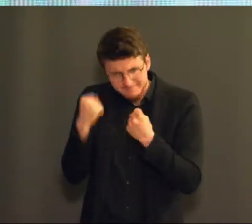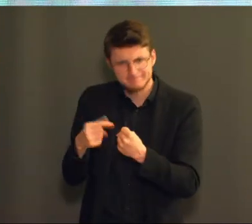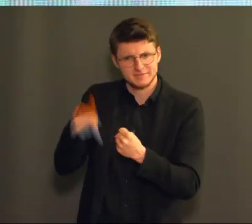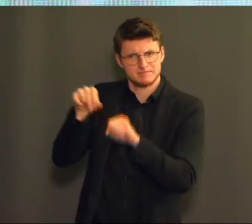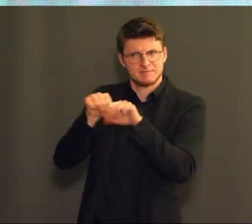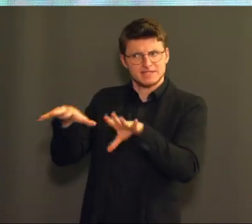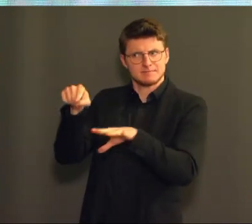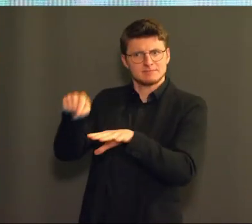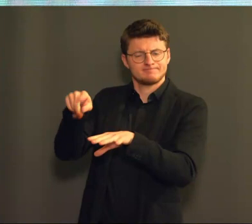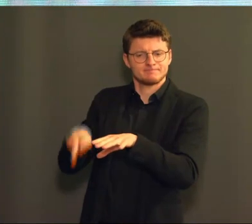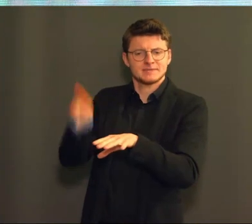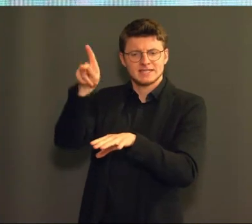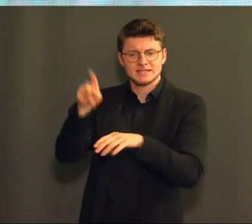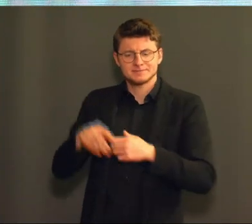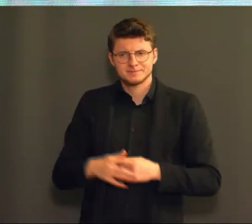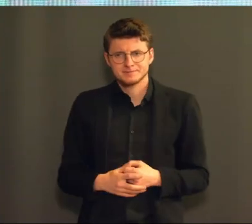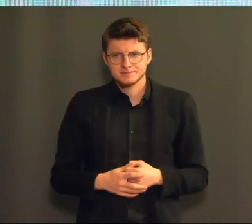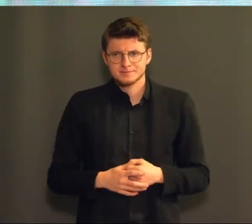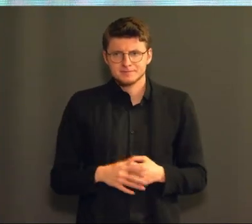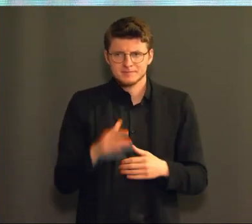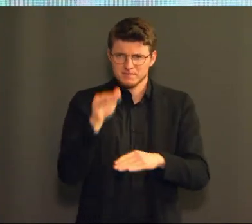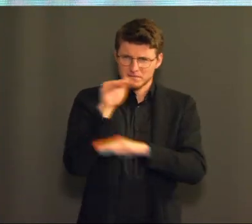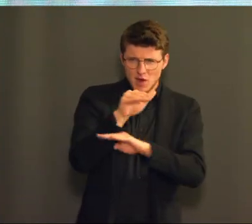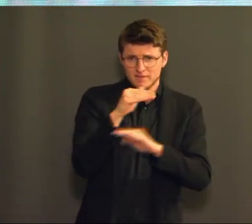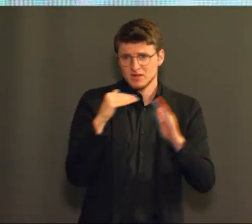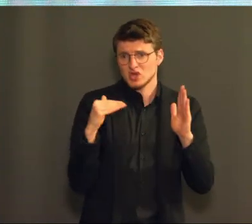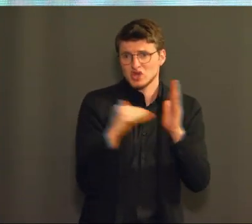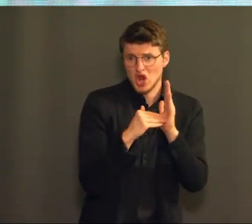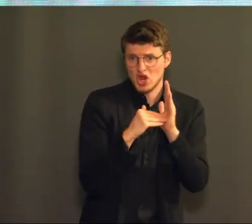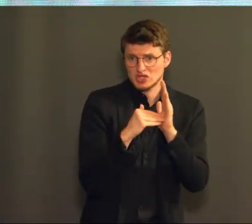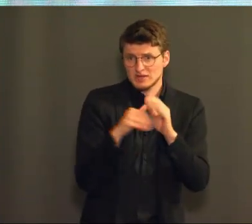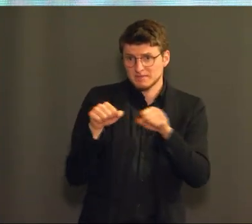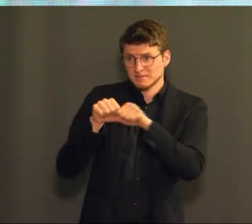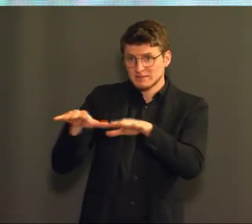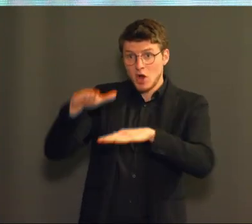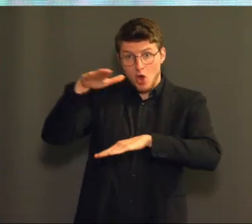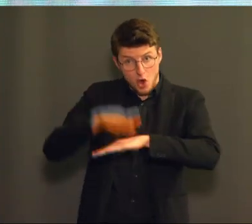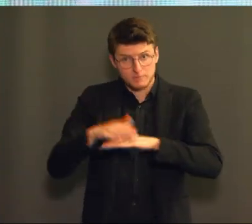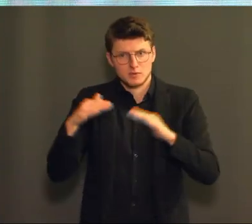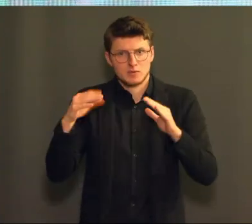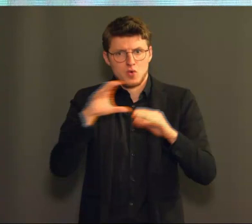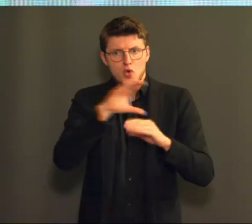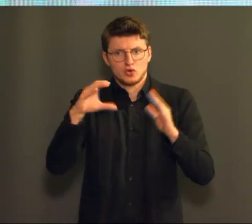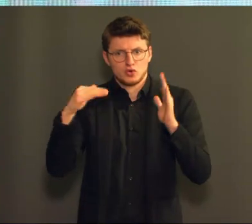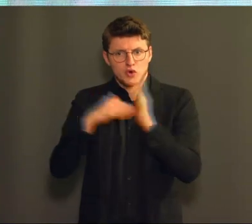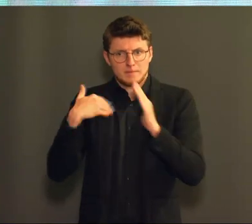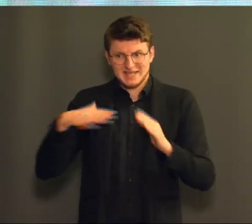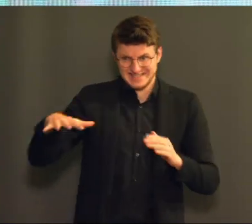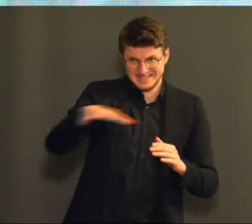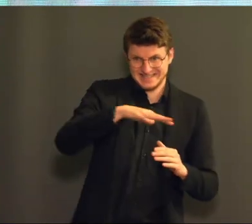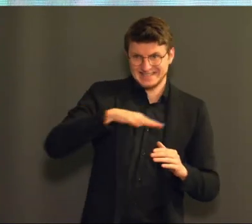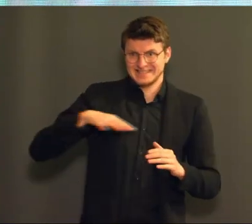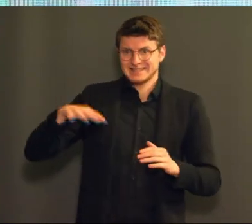Dat betekent meer dan 1000 gevallen per 100.000 werknemers over de voorbije 14